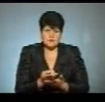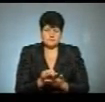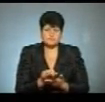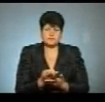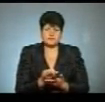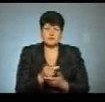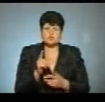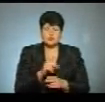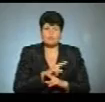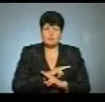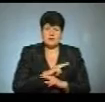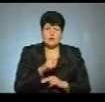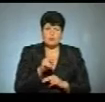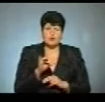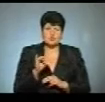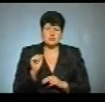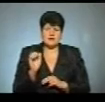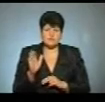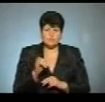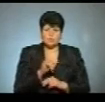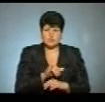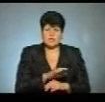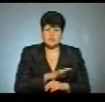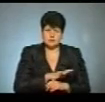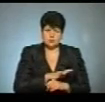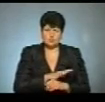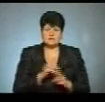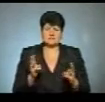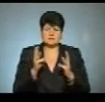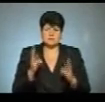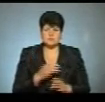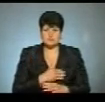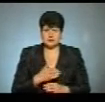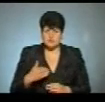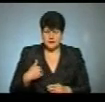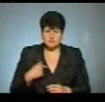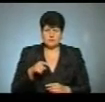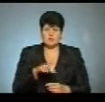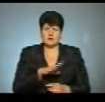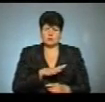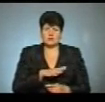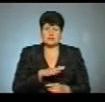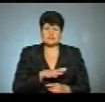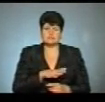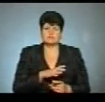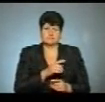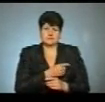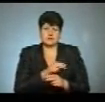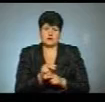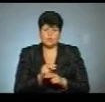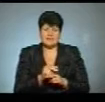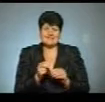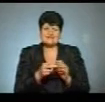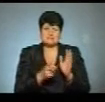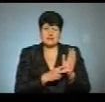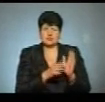Стосовно померлої в Почаєві, в неї був попередній діагноз пневмонія. Вона знаходилася на стаці лікування 17